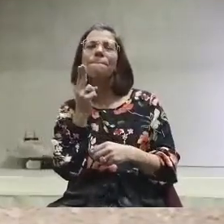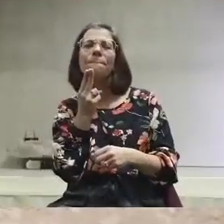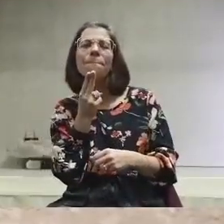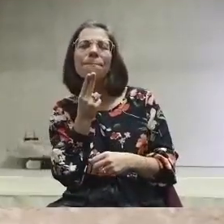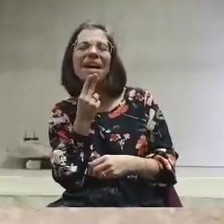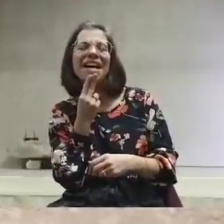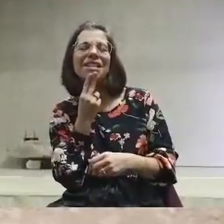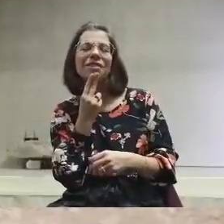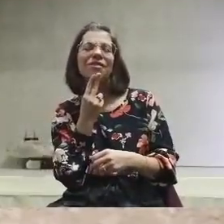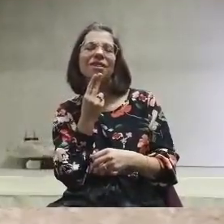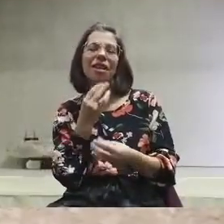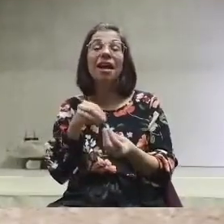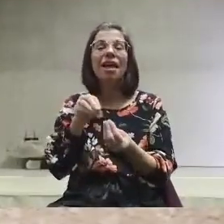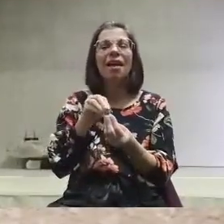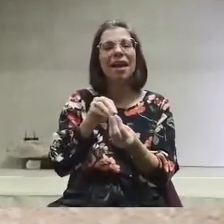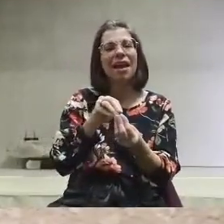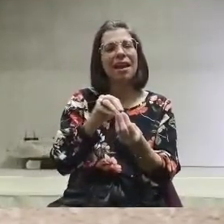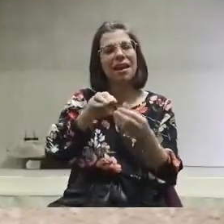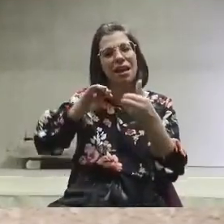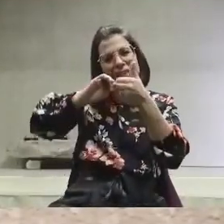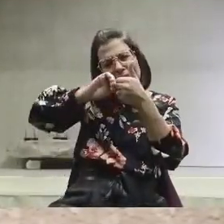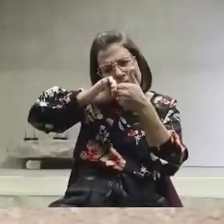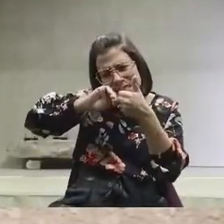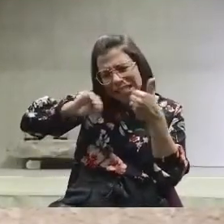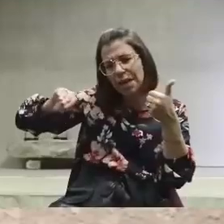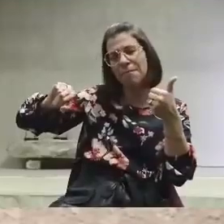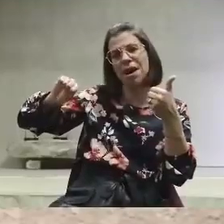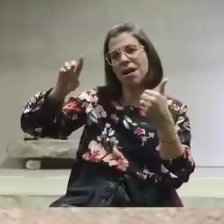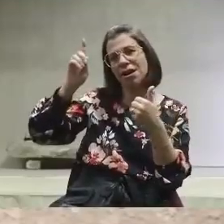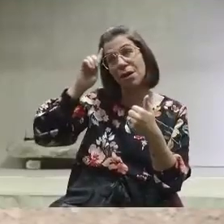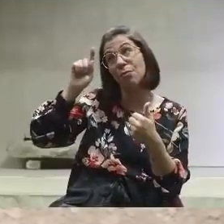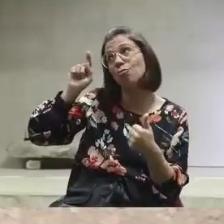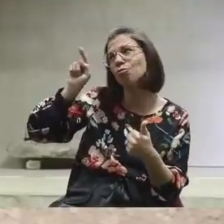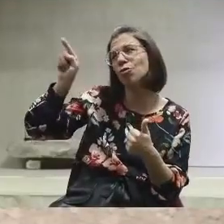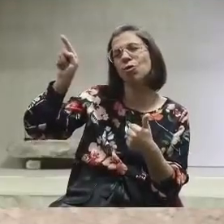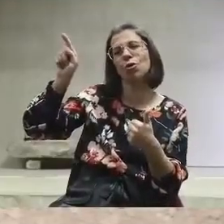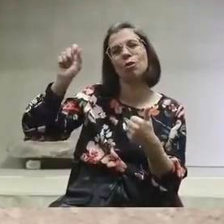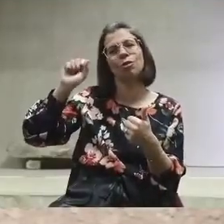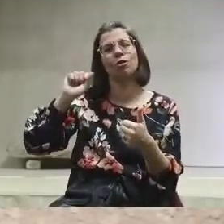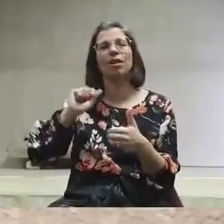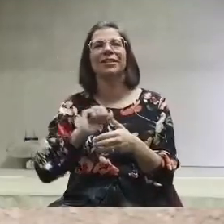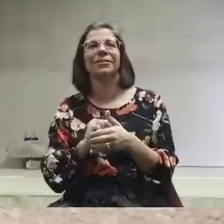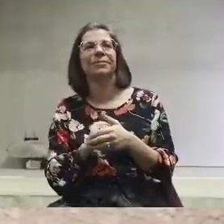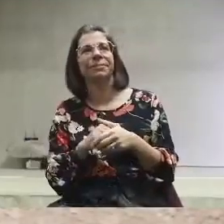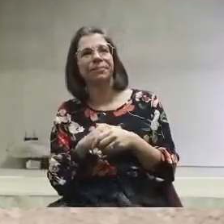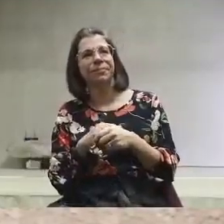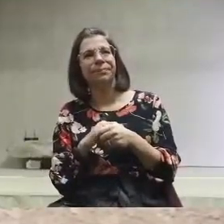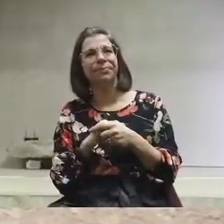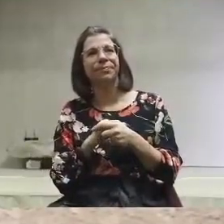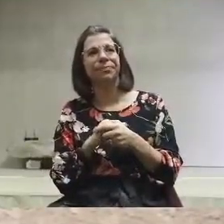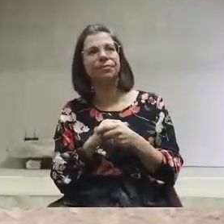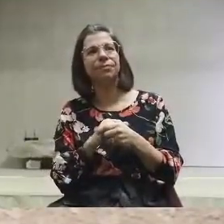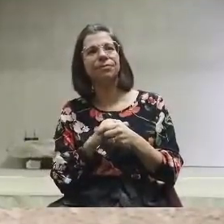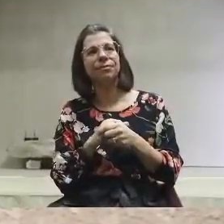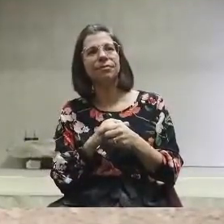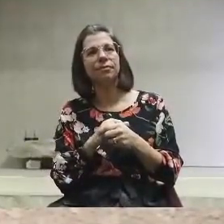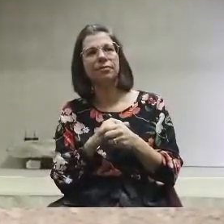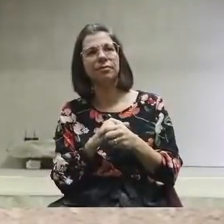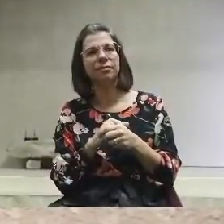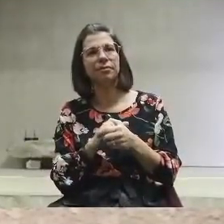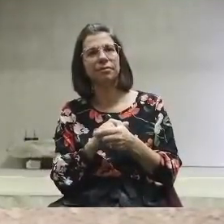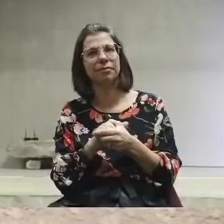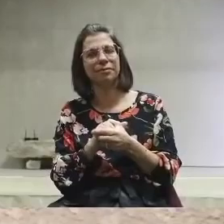lui. Dieu nous dit, on a des profs au milieu de nous. Hein. Je ne sais pas si vous mettez souvent des 20 sur